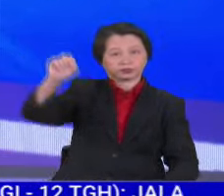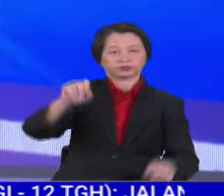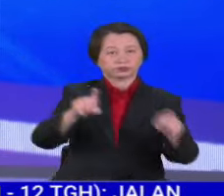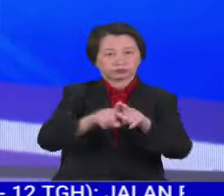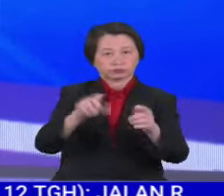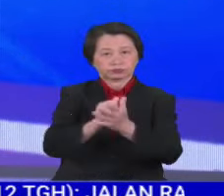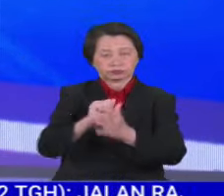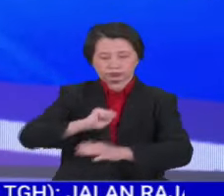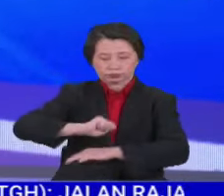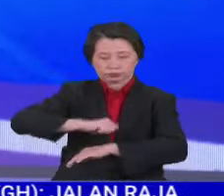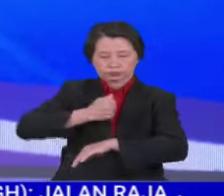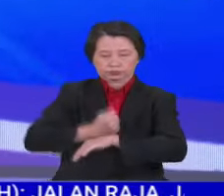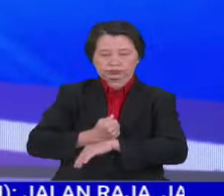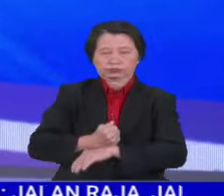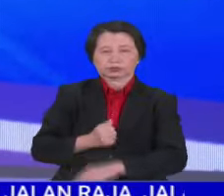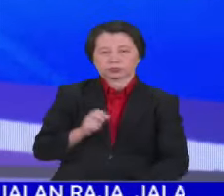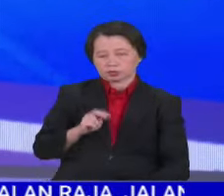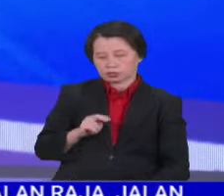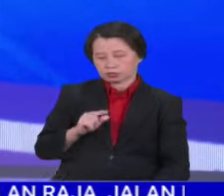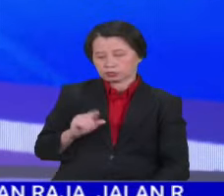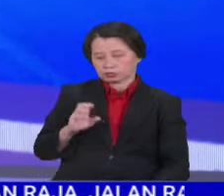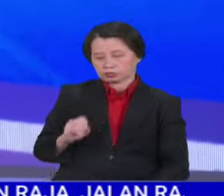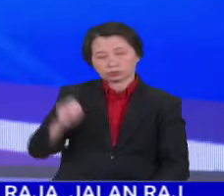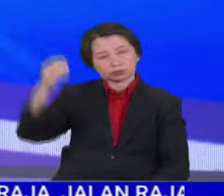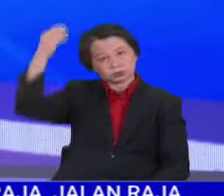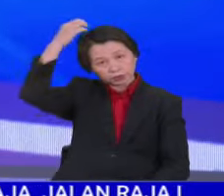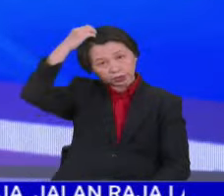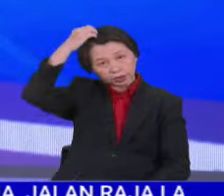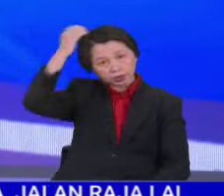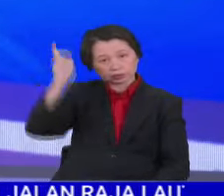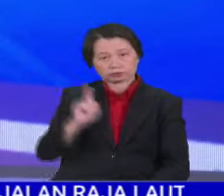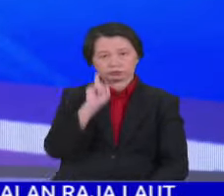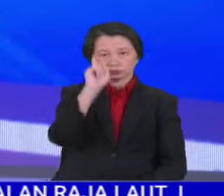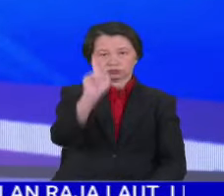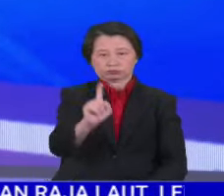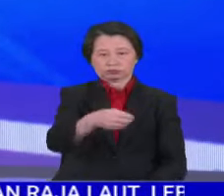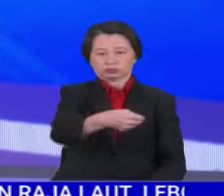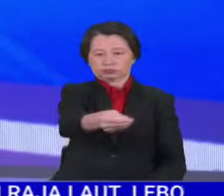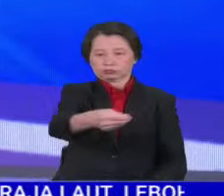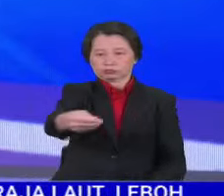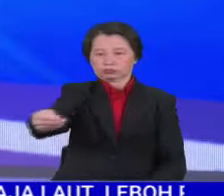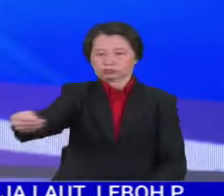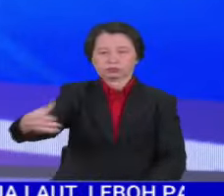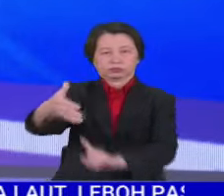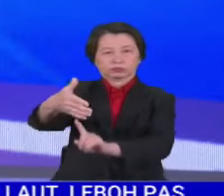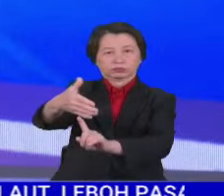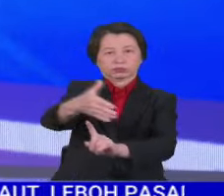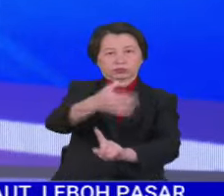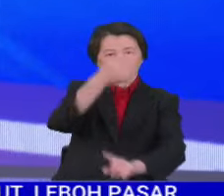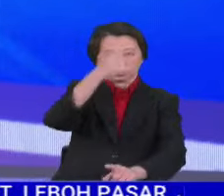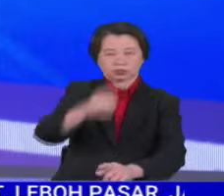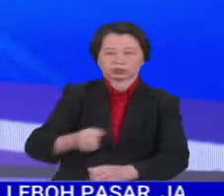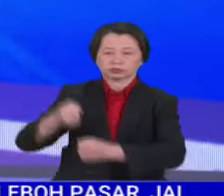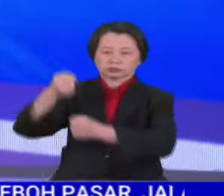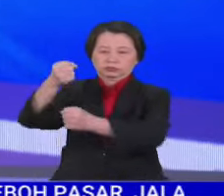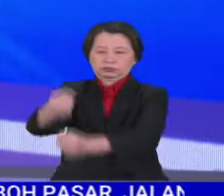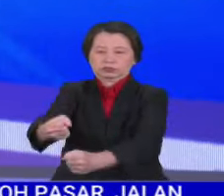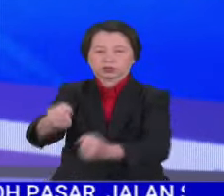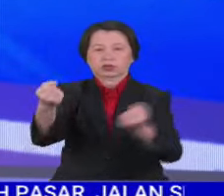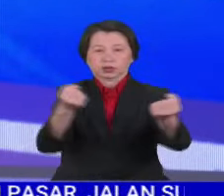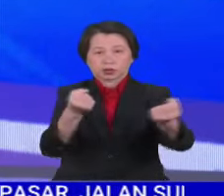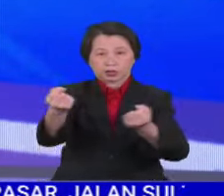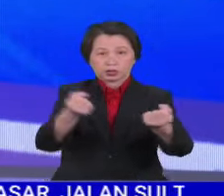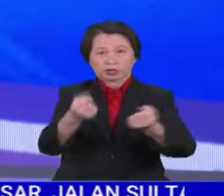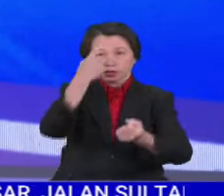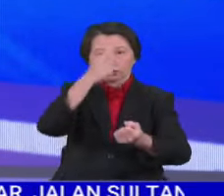itu, Pertubuhan Badan Bukan Kerajaan NGO Selangor tampil mengagihkan jalur gemilang untuk dipasang pada